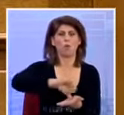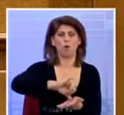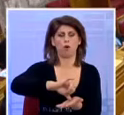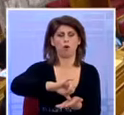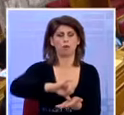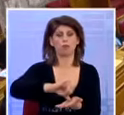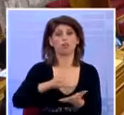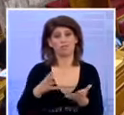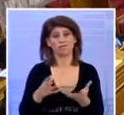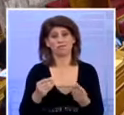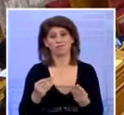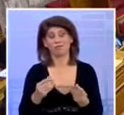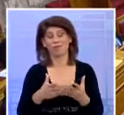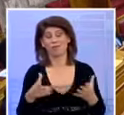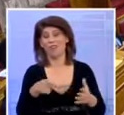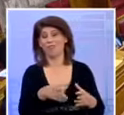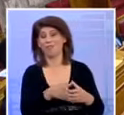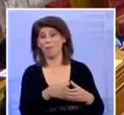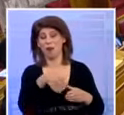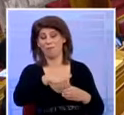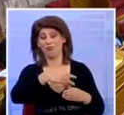Πολύ μεγάλη αυτή η συνιστόσα τελικά.